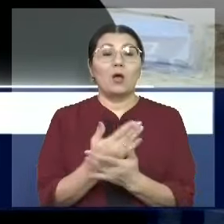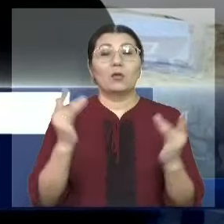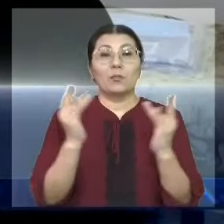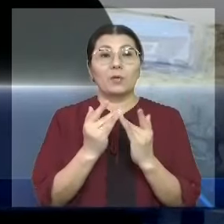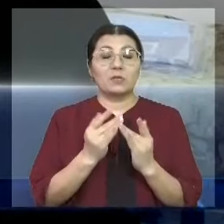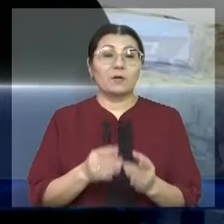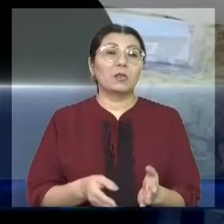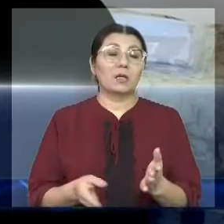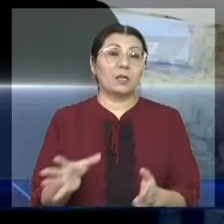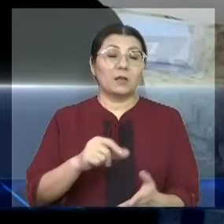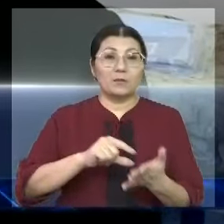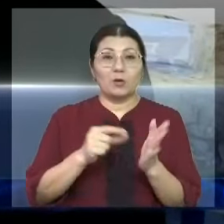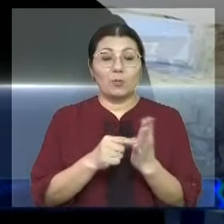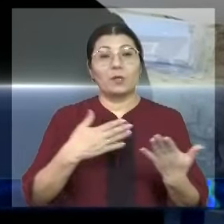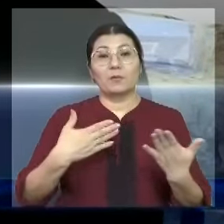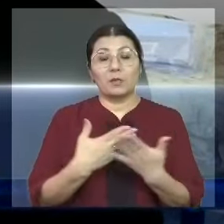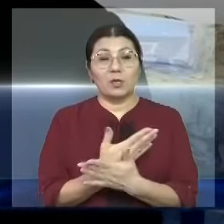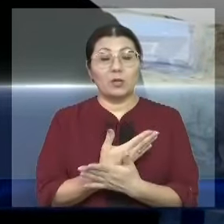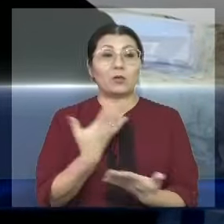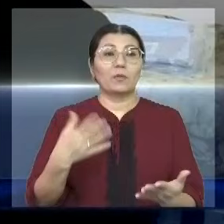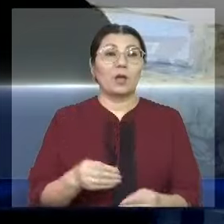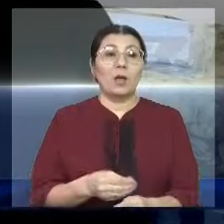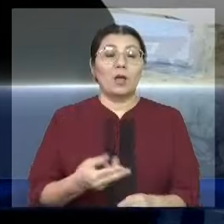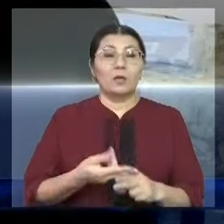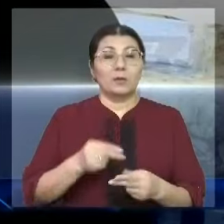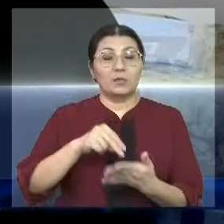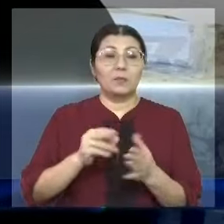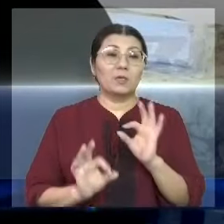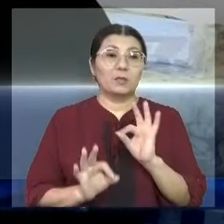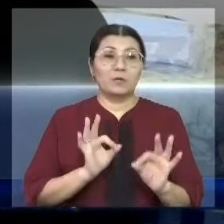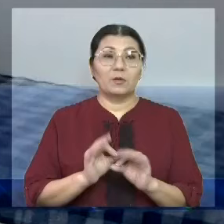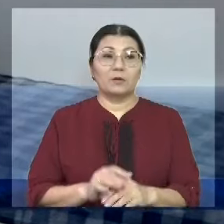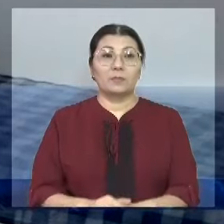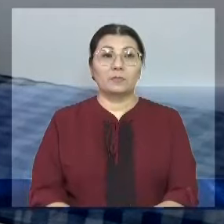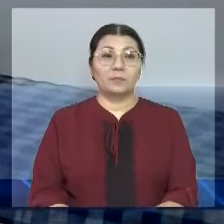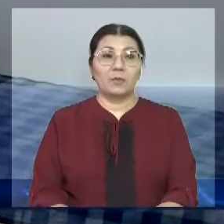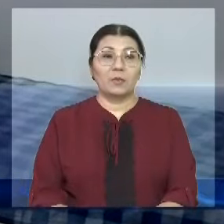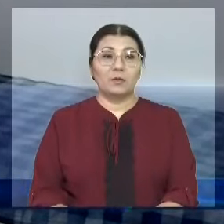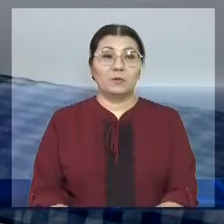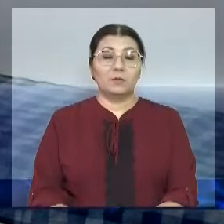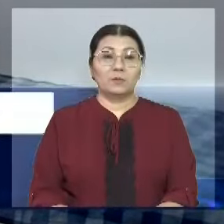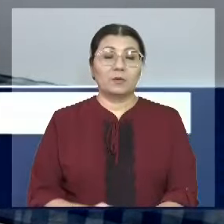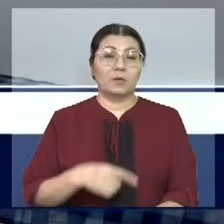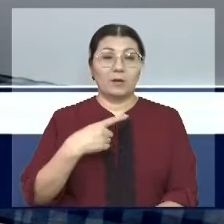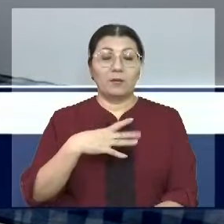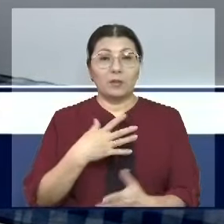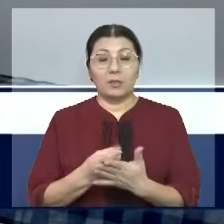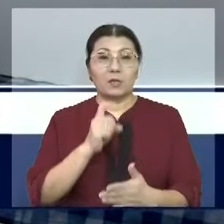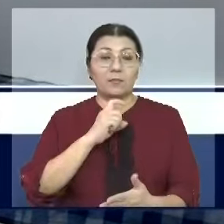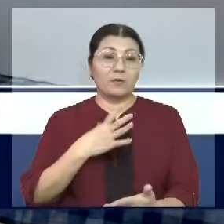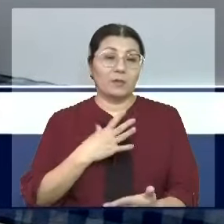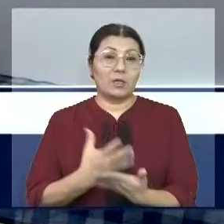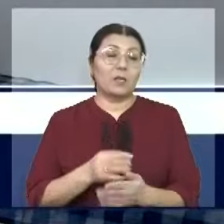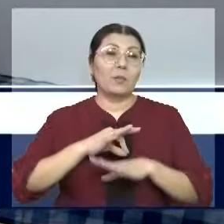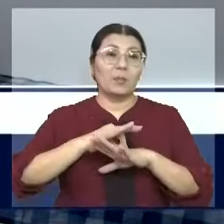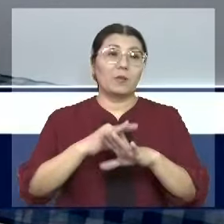столовая ванная комната кабинеты для учёбы считаю что цена за проживание доступная говорят выходные дни здесь